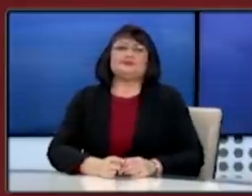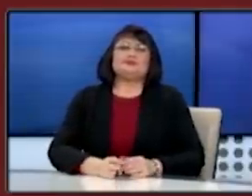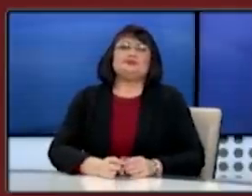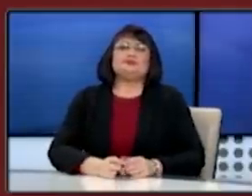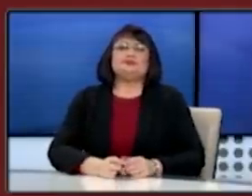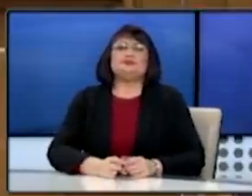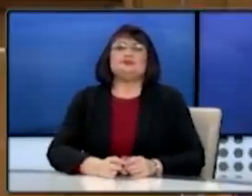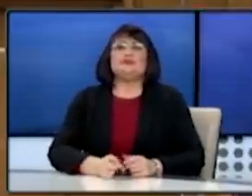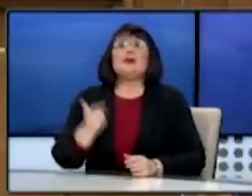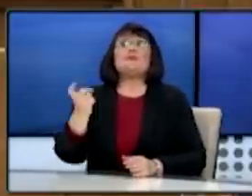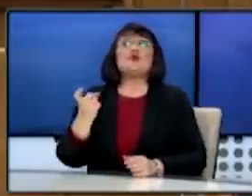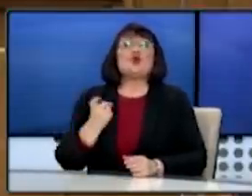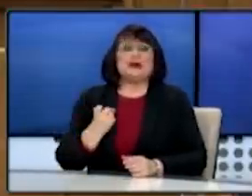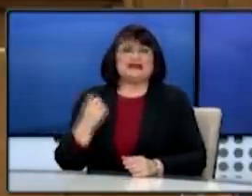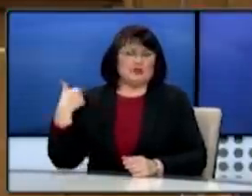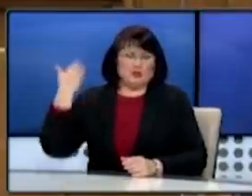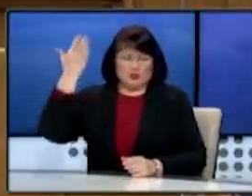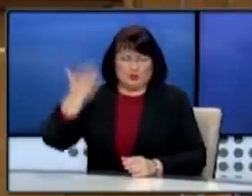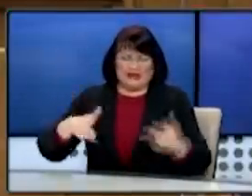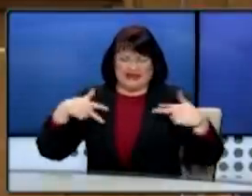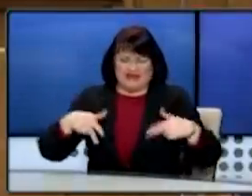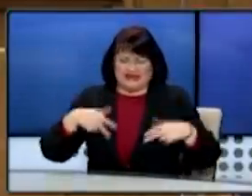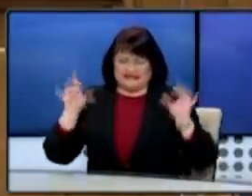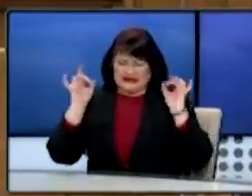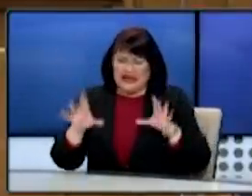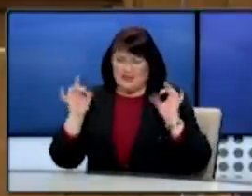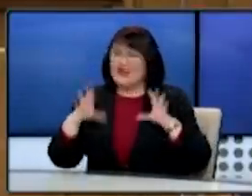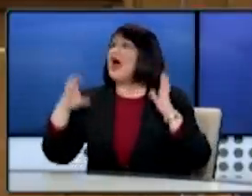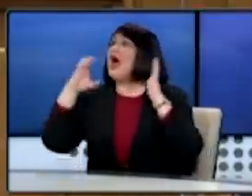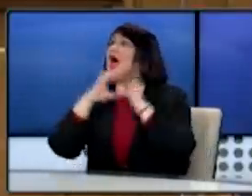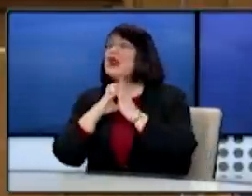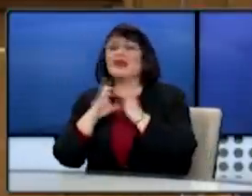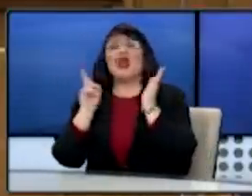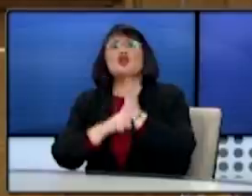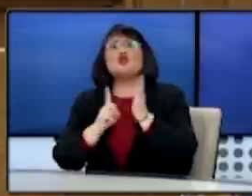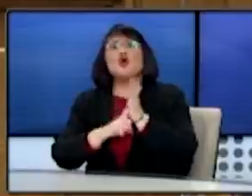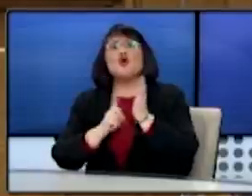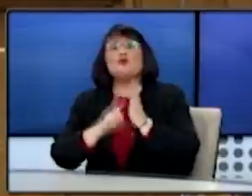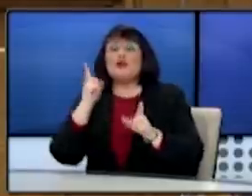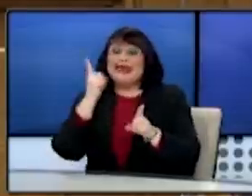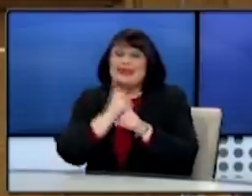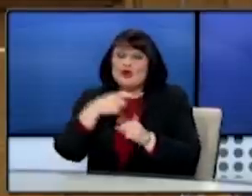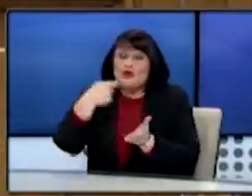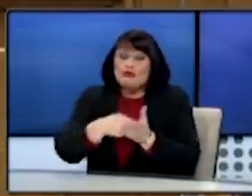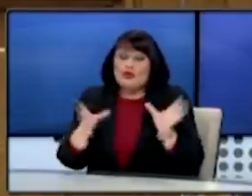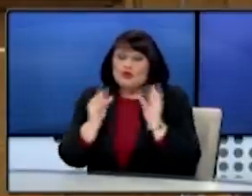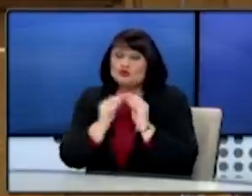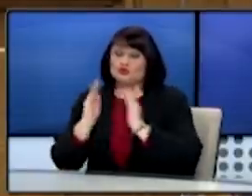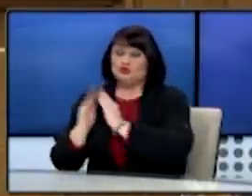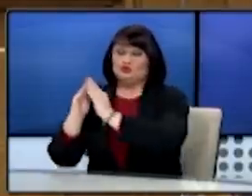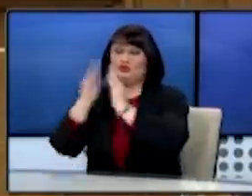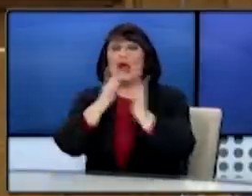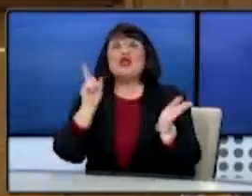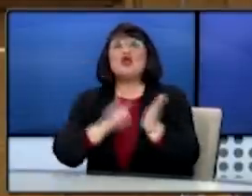το γεγονός ότι καμιά από τις κυβερνήσεις δεν εφάρμοσε τα άρθρα του νόμου για την επιβολή ειδικού φόρου στα ακίνητα